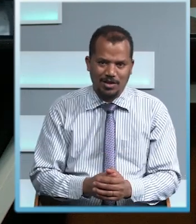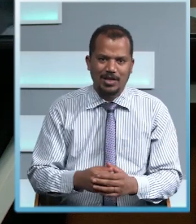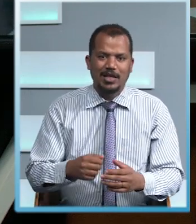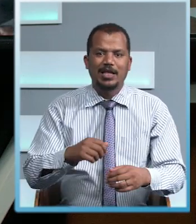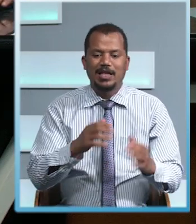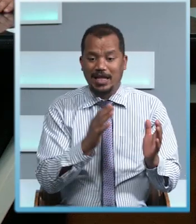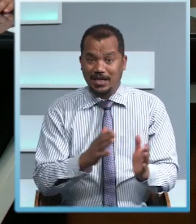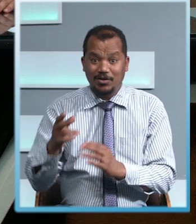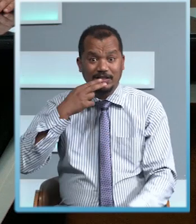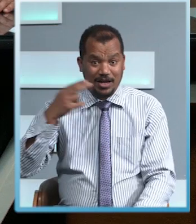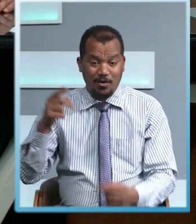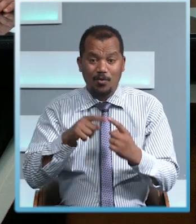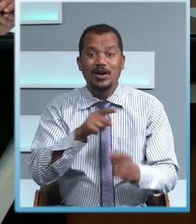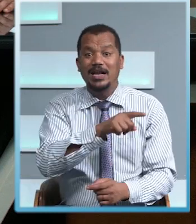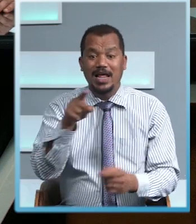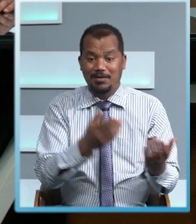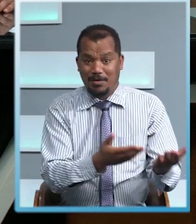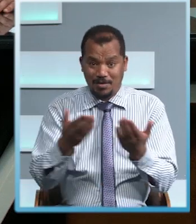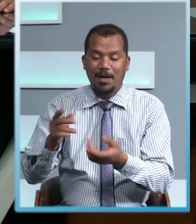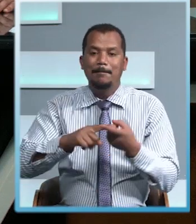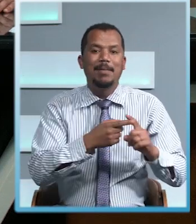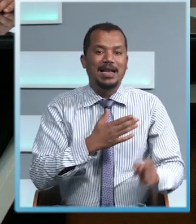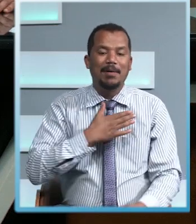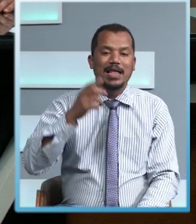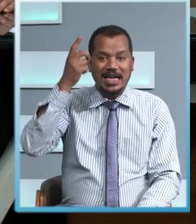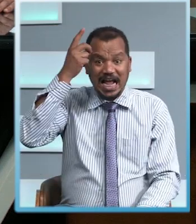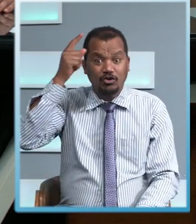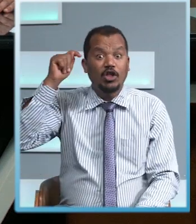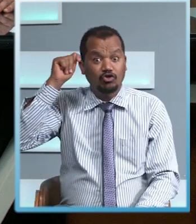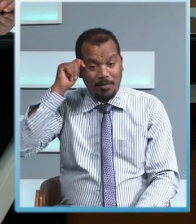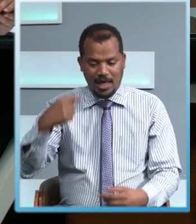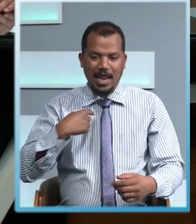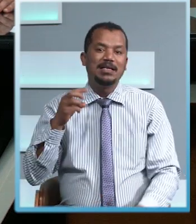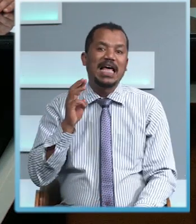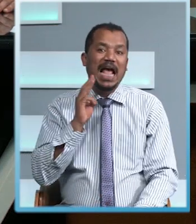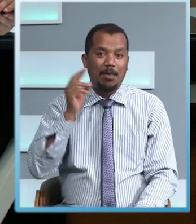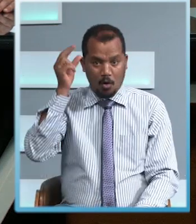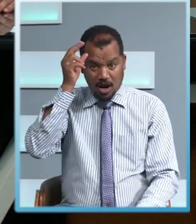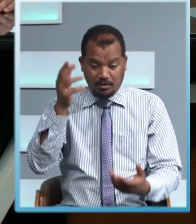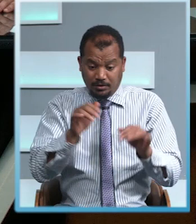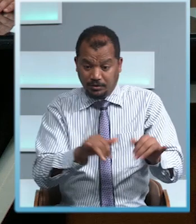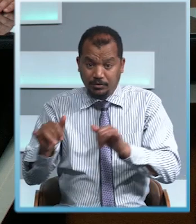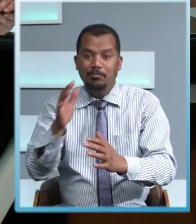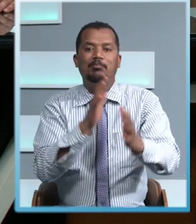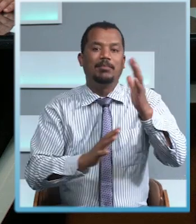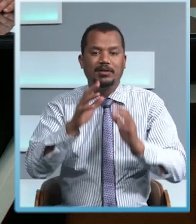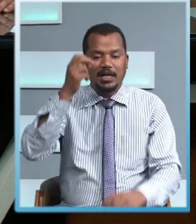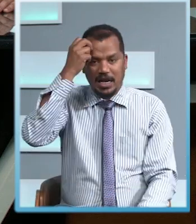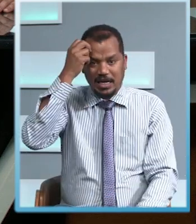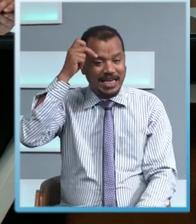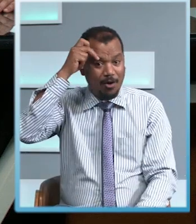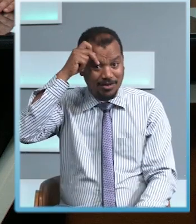ተጀምረዋል የተጠናቀሩትን ዜናዎች ወደናንተ በማድረስ ባልደረባይ ድነቃቸው ተሾመ እኔ ይሰርካለም ቦጋለ እንዲሁም